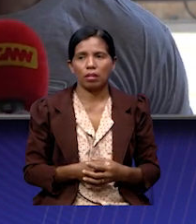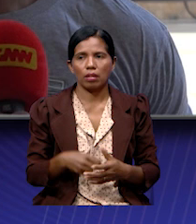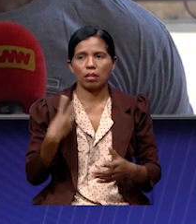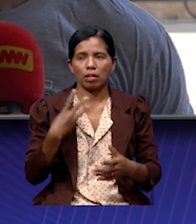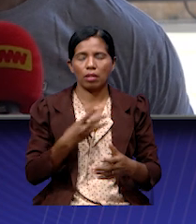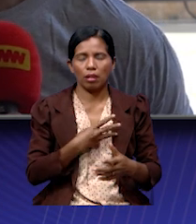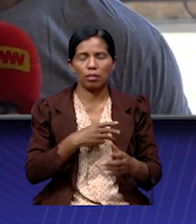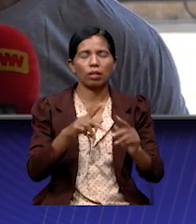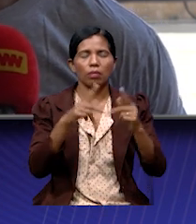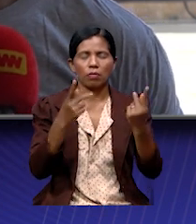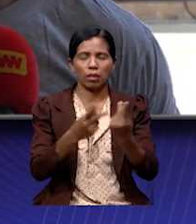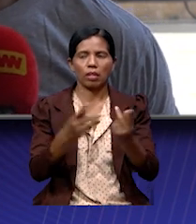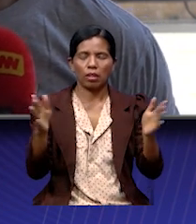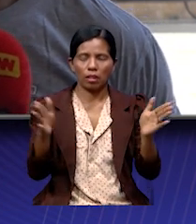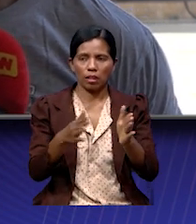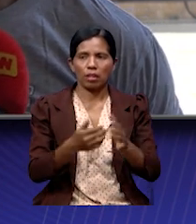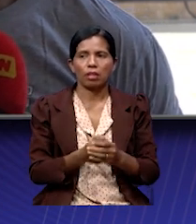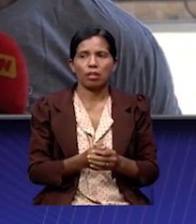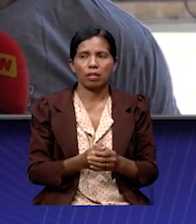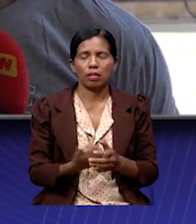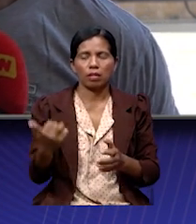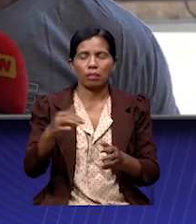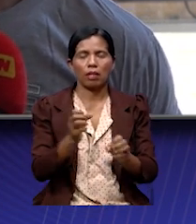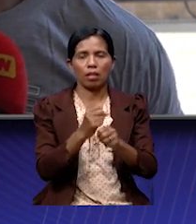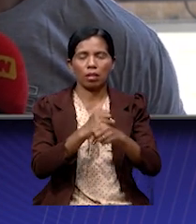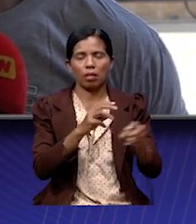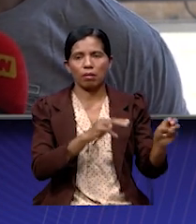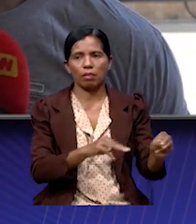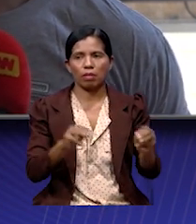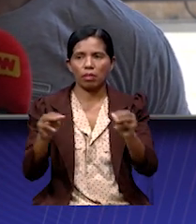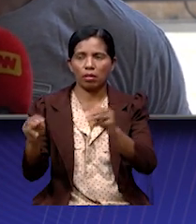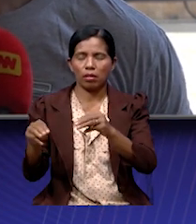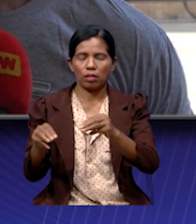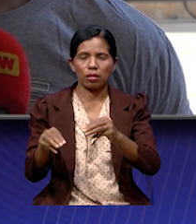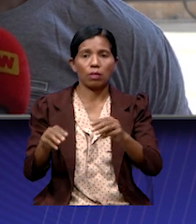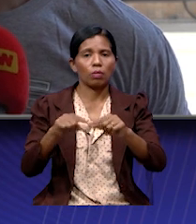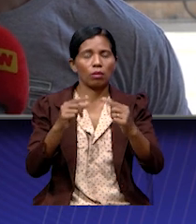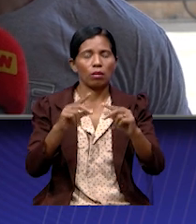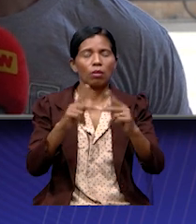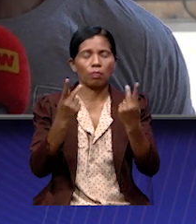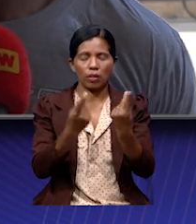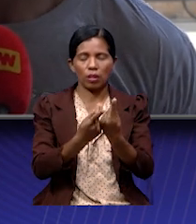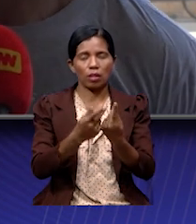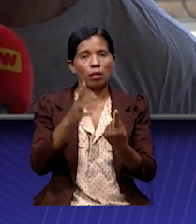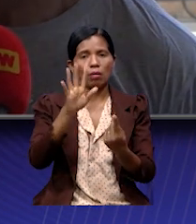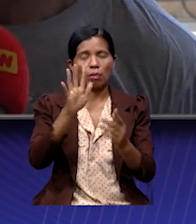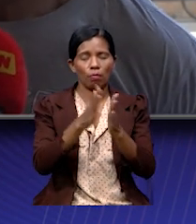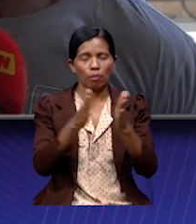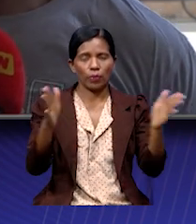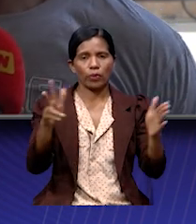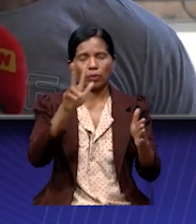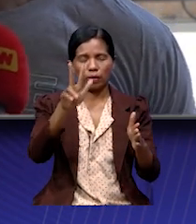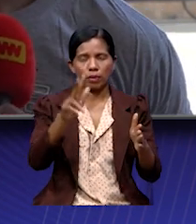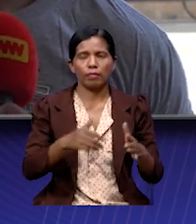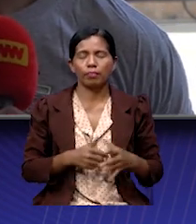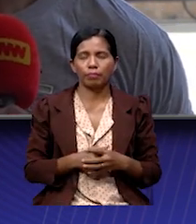kik. So sirane be mak be dahala mudansa so distributor tolu sirame yek bit ba kulidan amina labe sidak